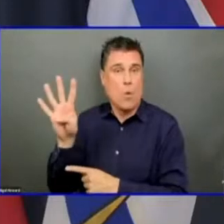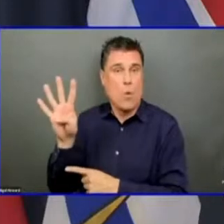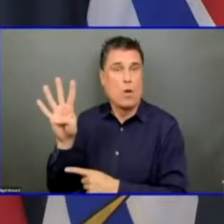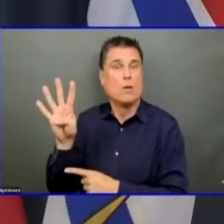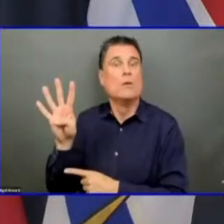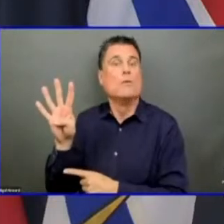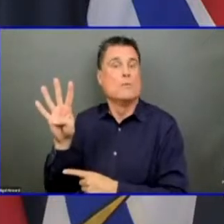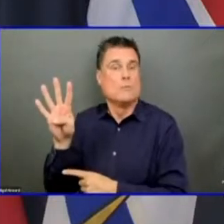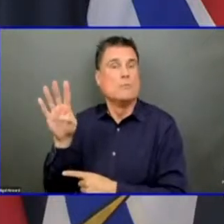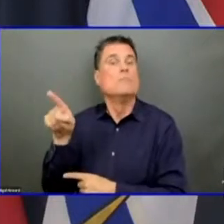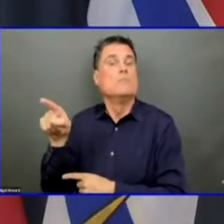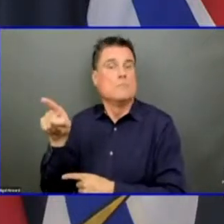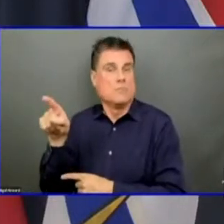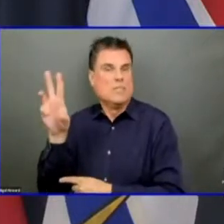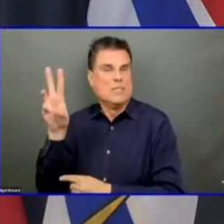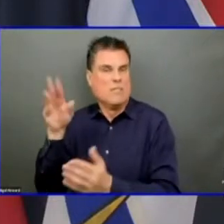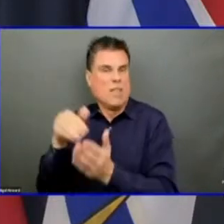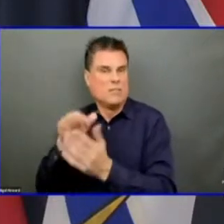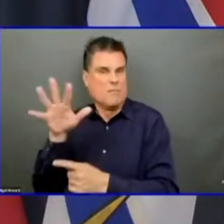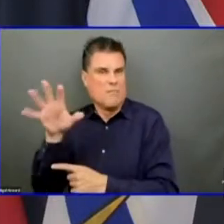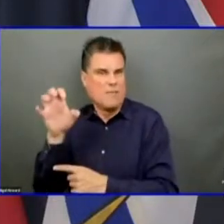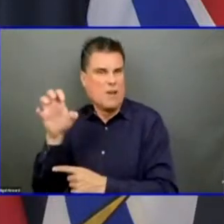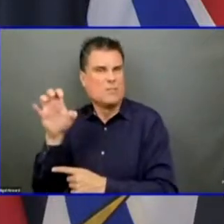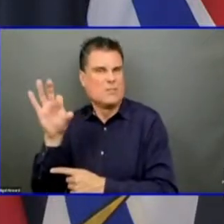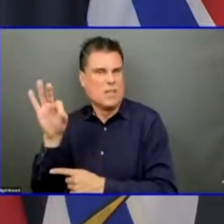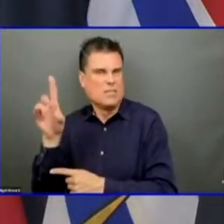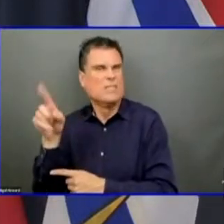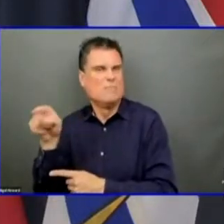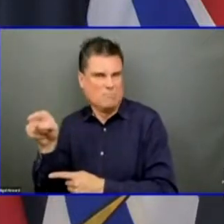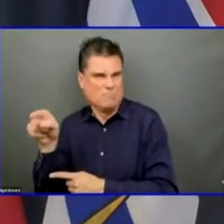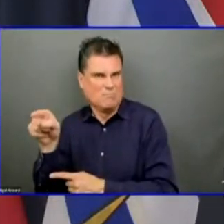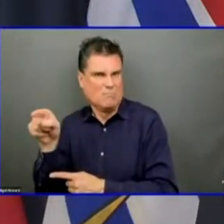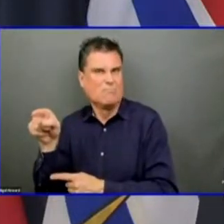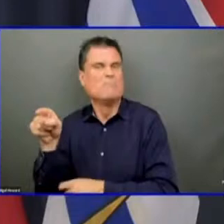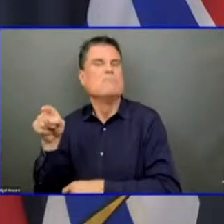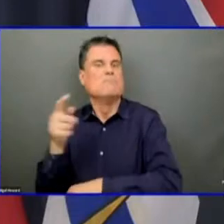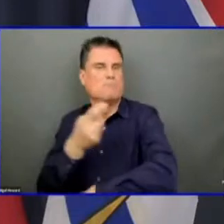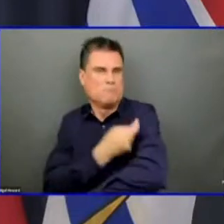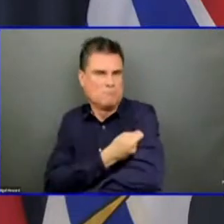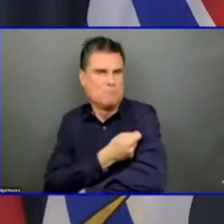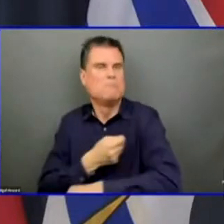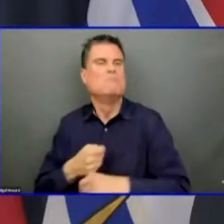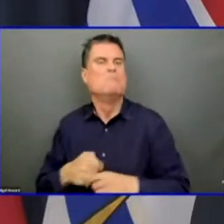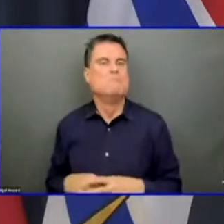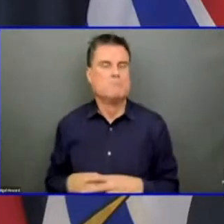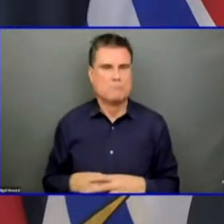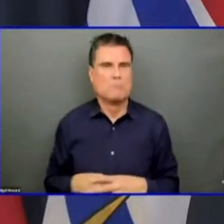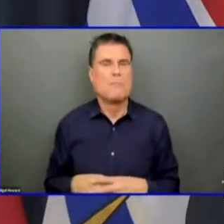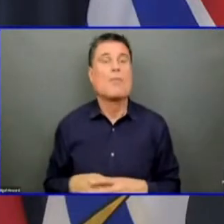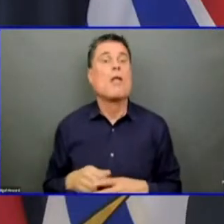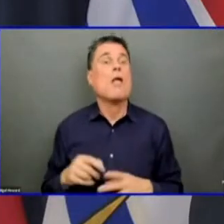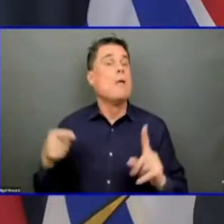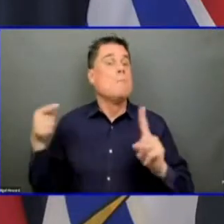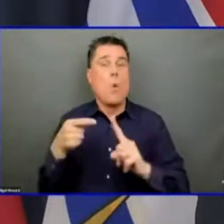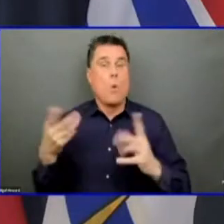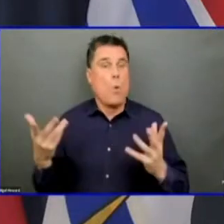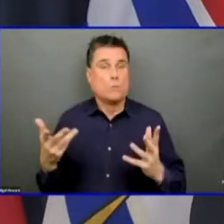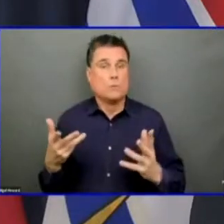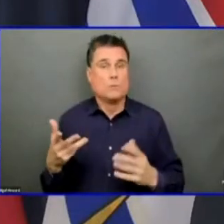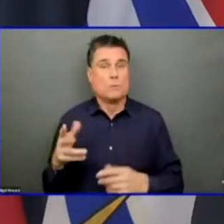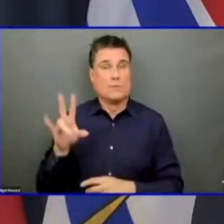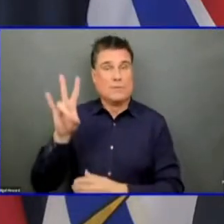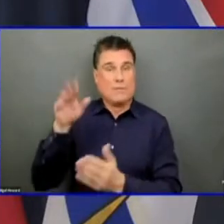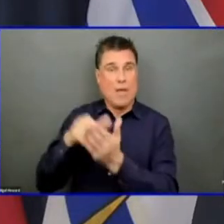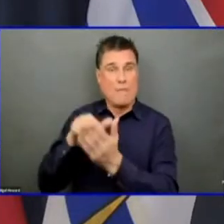，7000多是延安。这个就是到目前为止4天49000多个